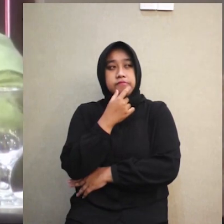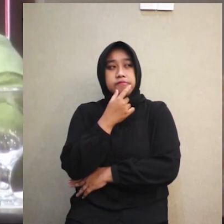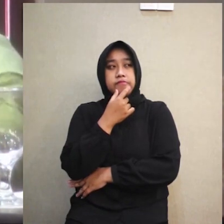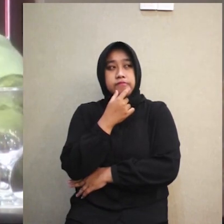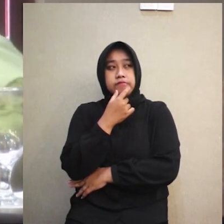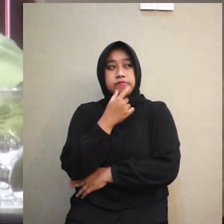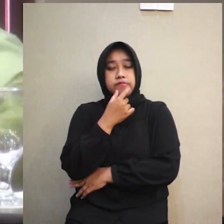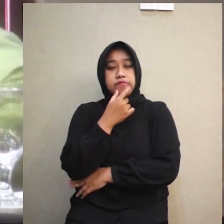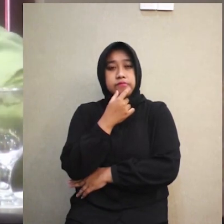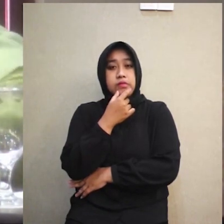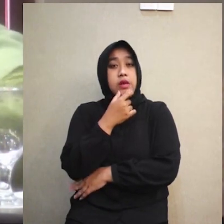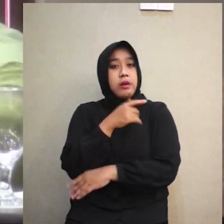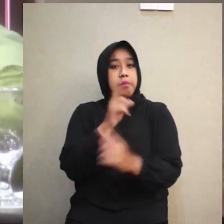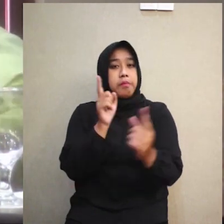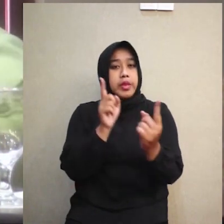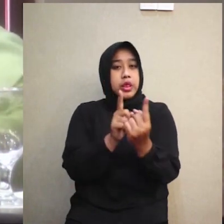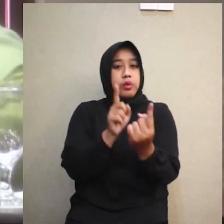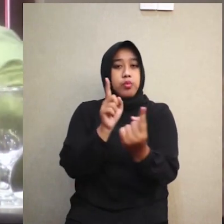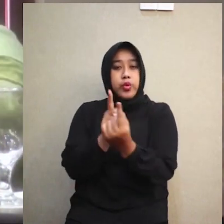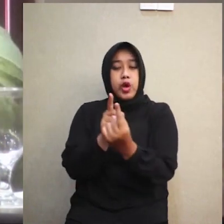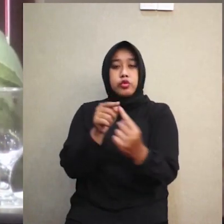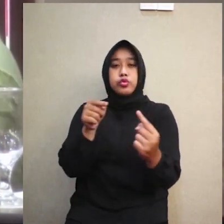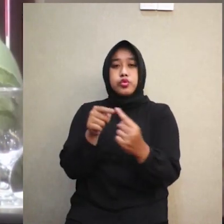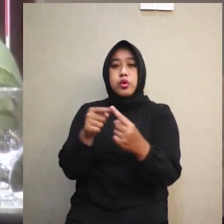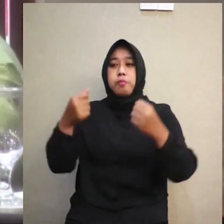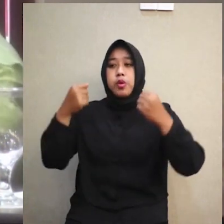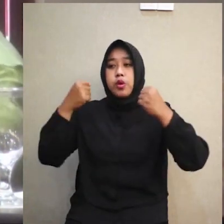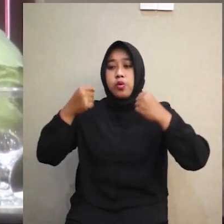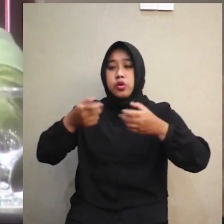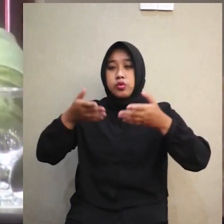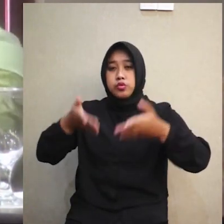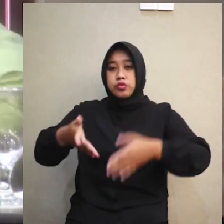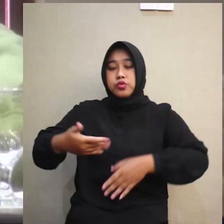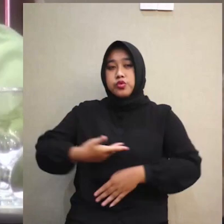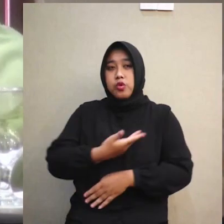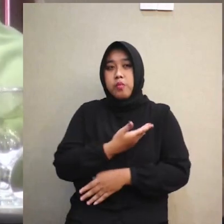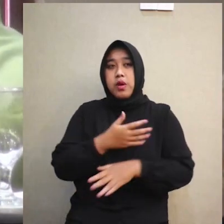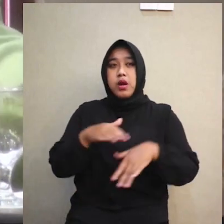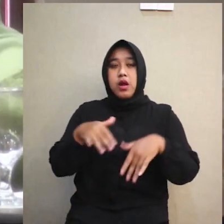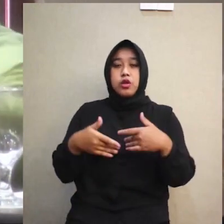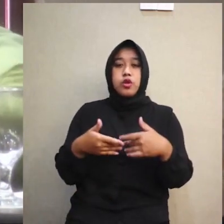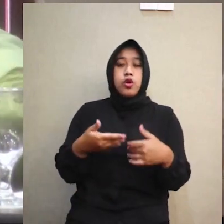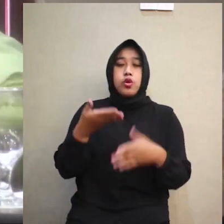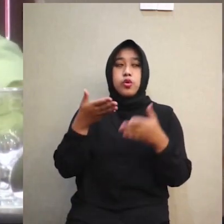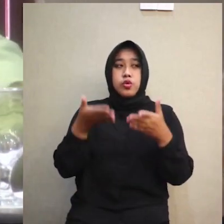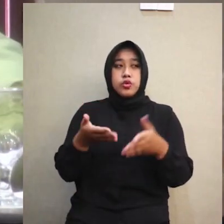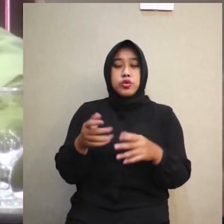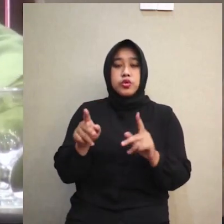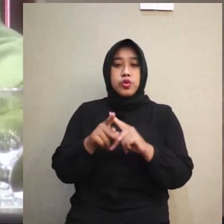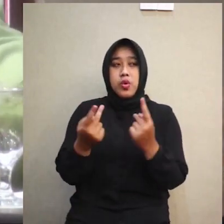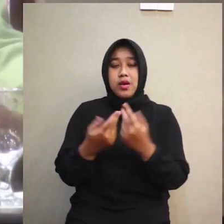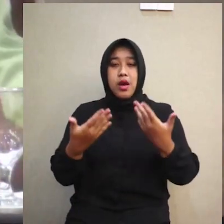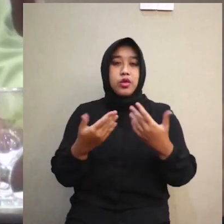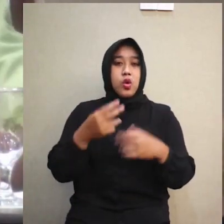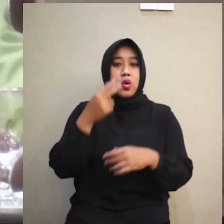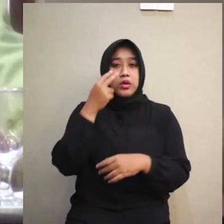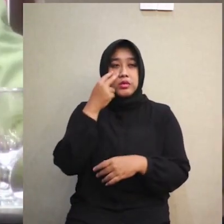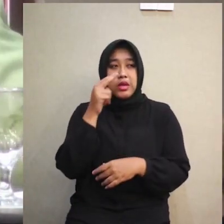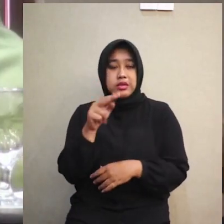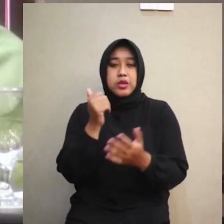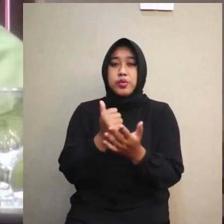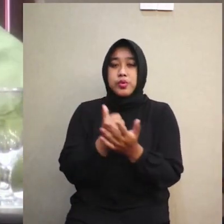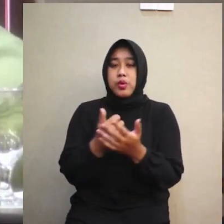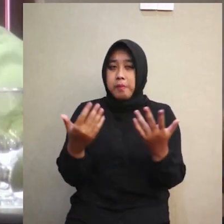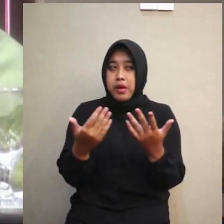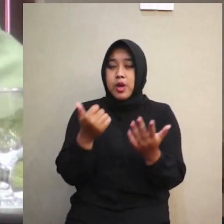pertemuan-pertemuan untuk penguatan bagi korban maupun bagi keluarganya atau para saksi ini juga juga